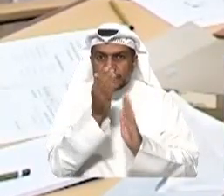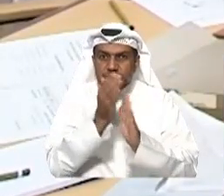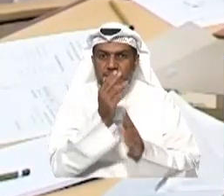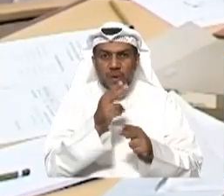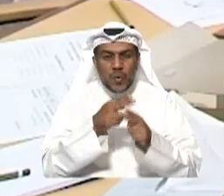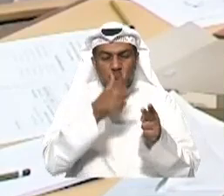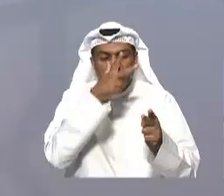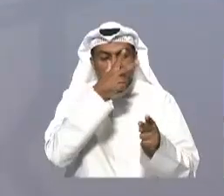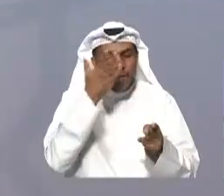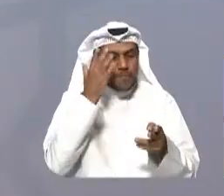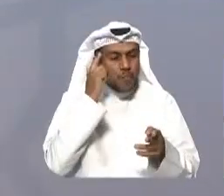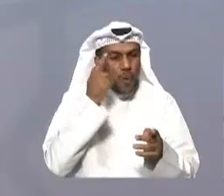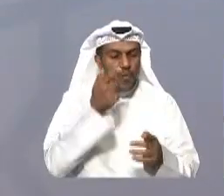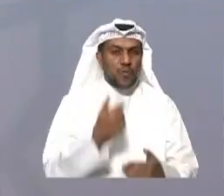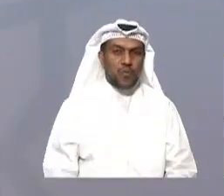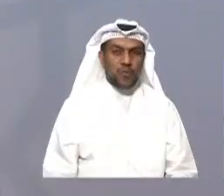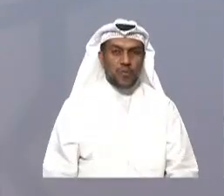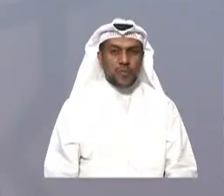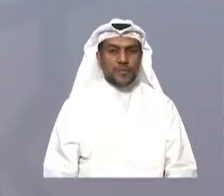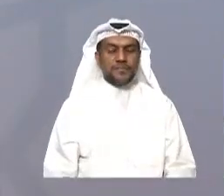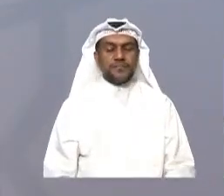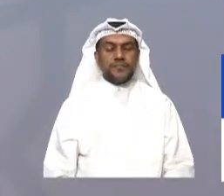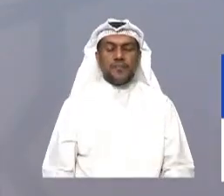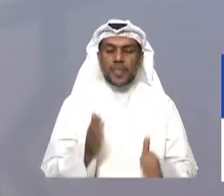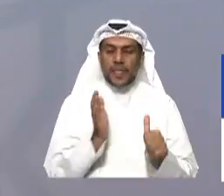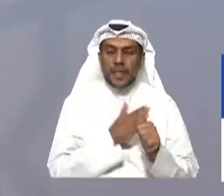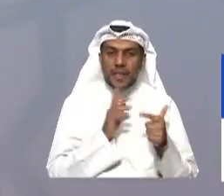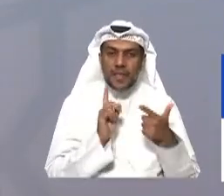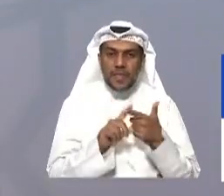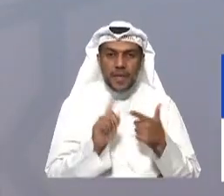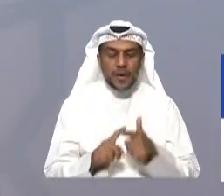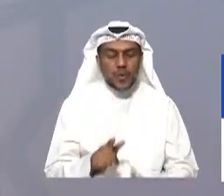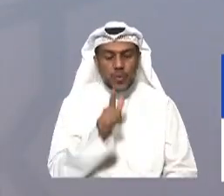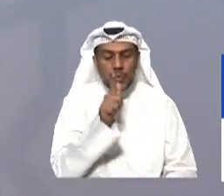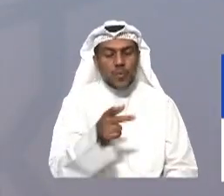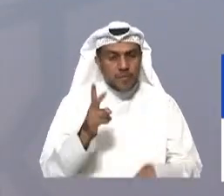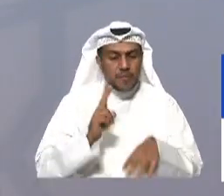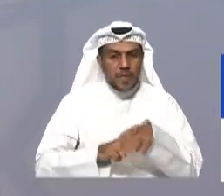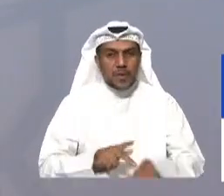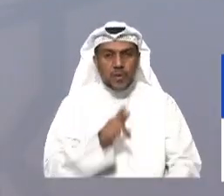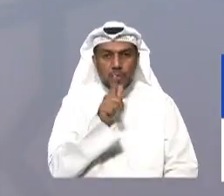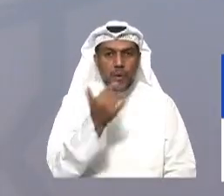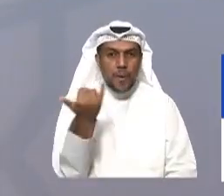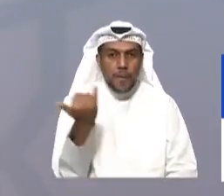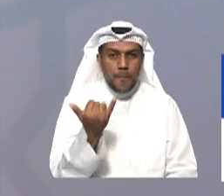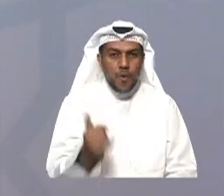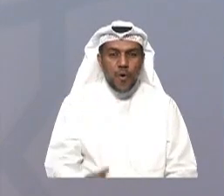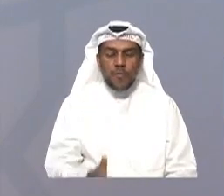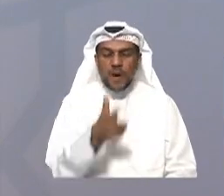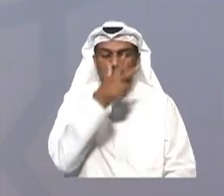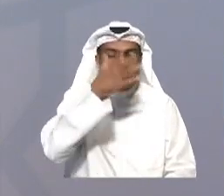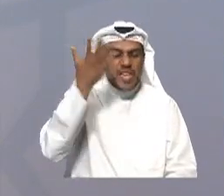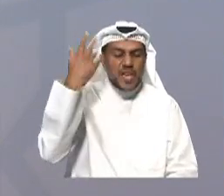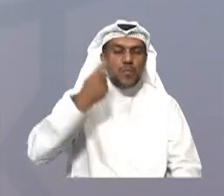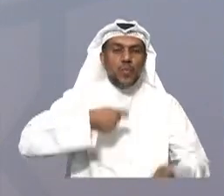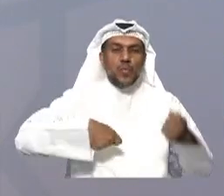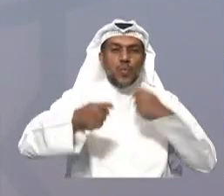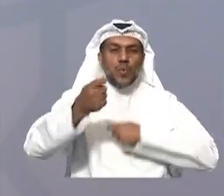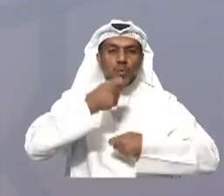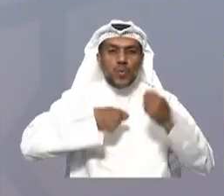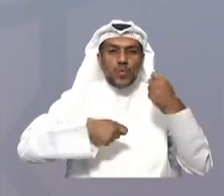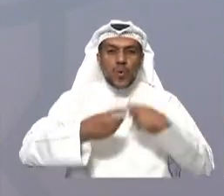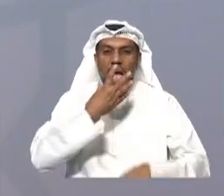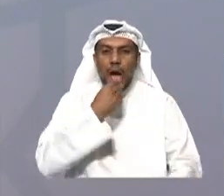الكويتيه حيث قوم من ايضا بتوجيه المجلس الوطني لضروره الاهتمام بسوق الاحمدي القديم واعاده